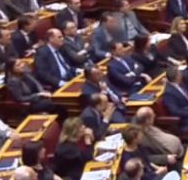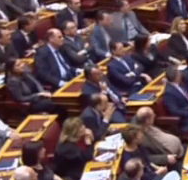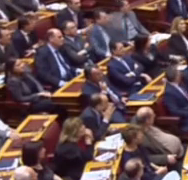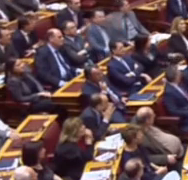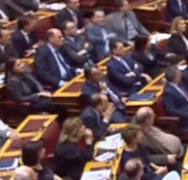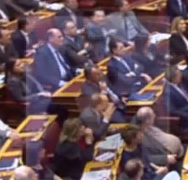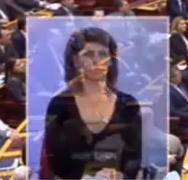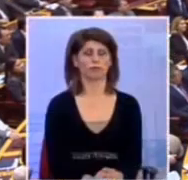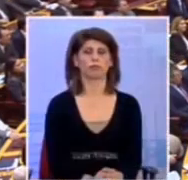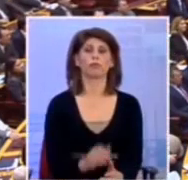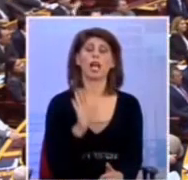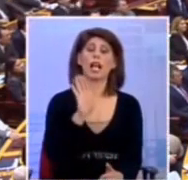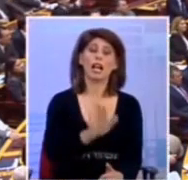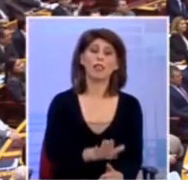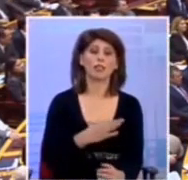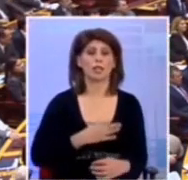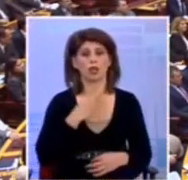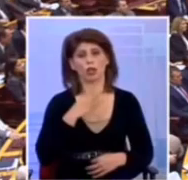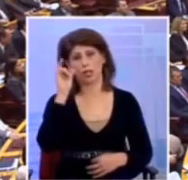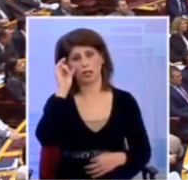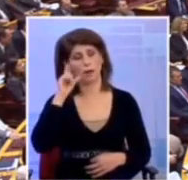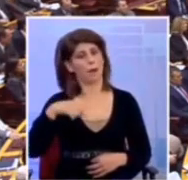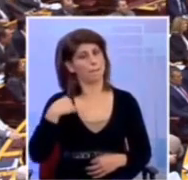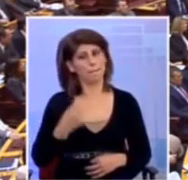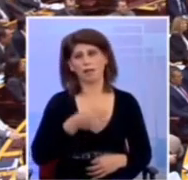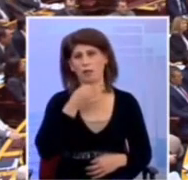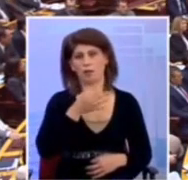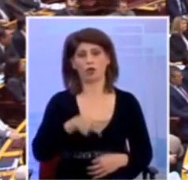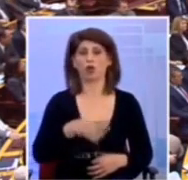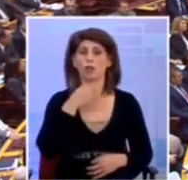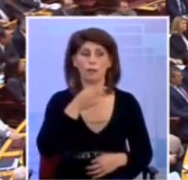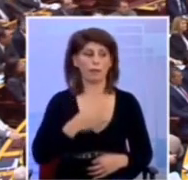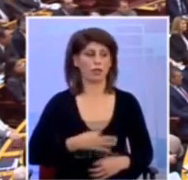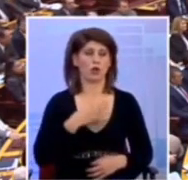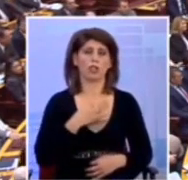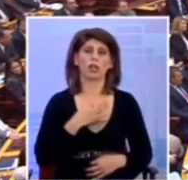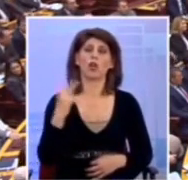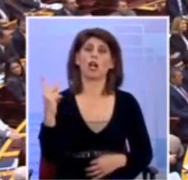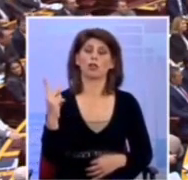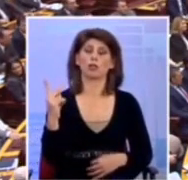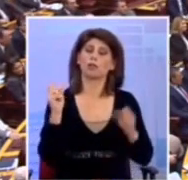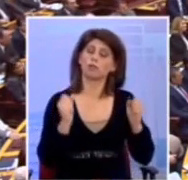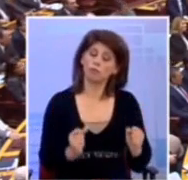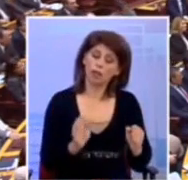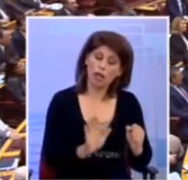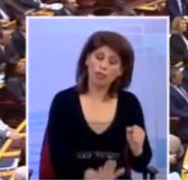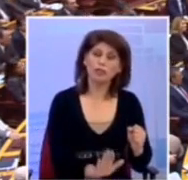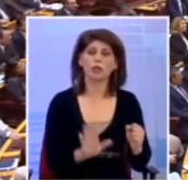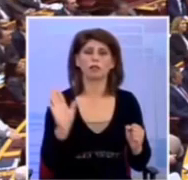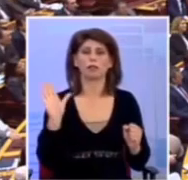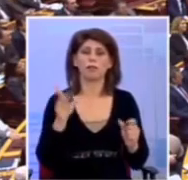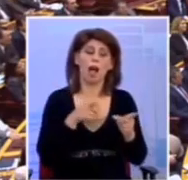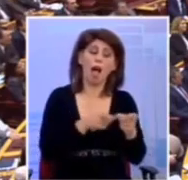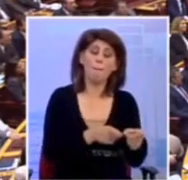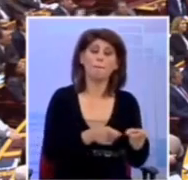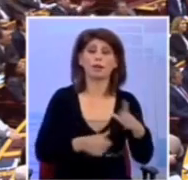Καθίστε κάτω κύριε Σαμαρά, θα έχετε το λόγο μετά. Το λόγο έχει ο κύριος Κατρούγκαλος. Καθίστε κάτω και μην απειλείτε